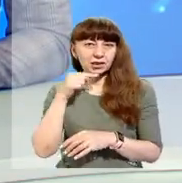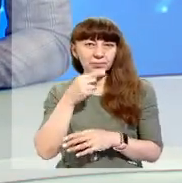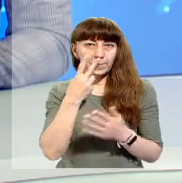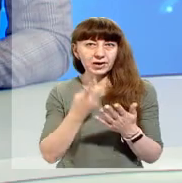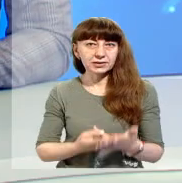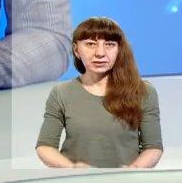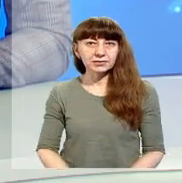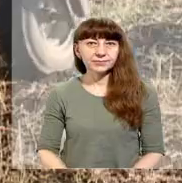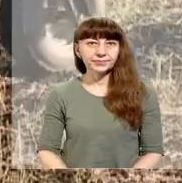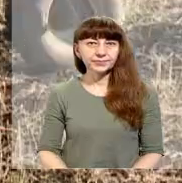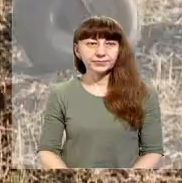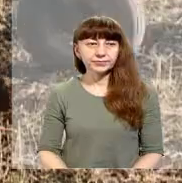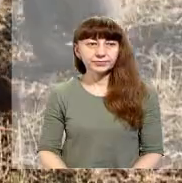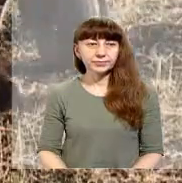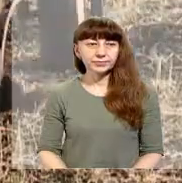да.